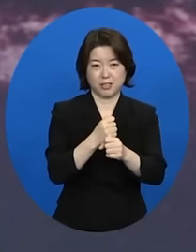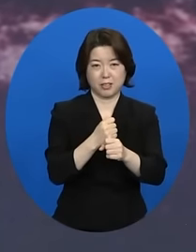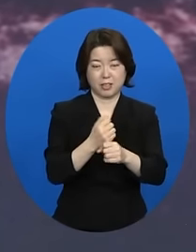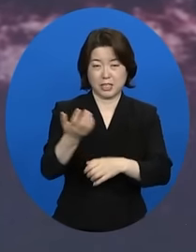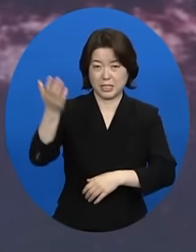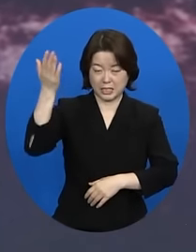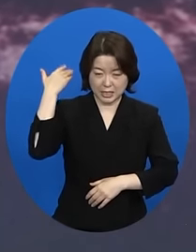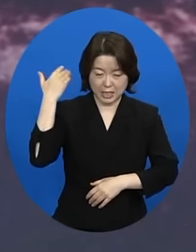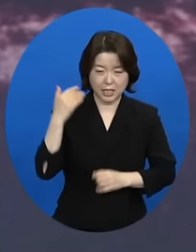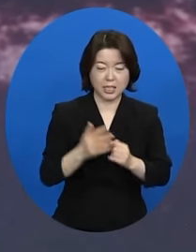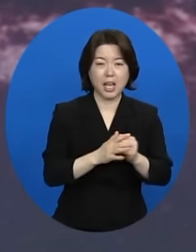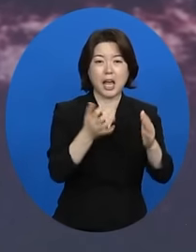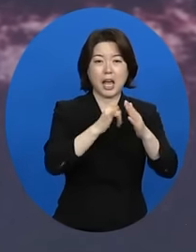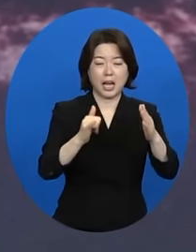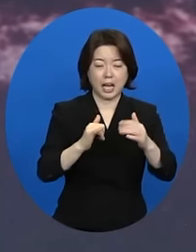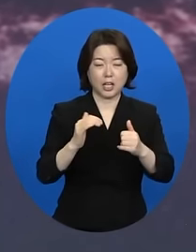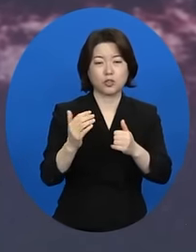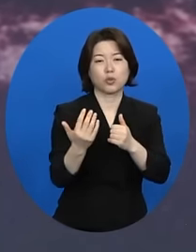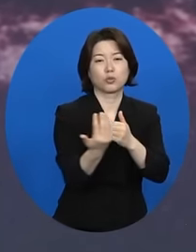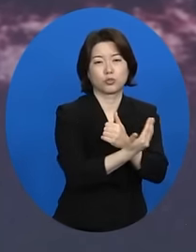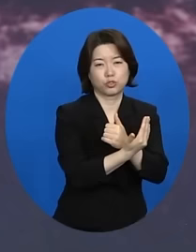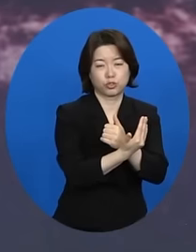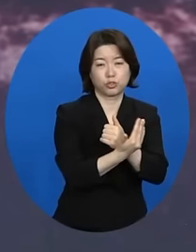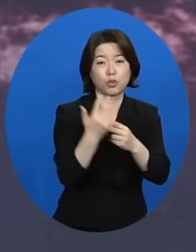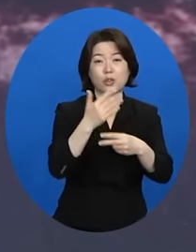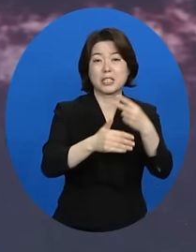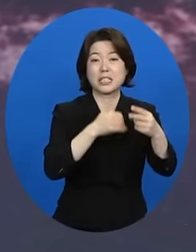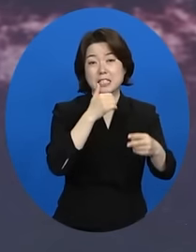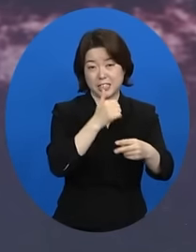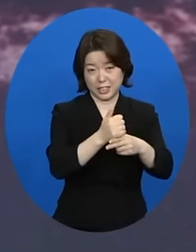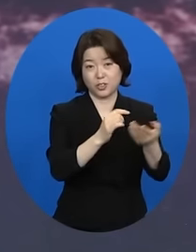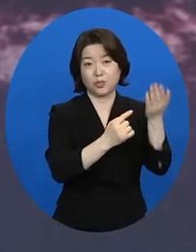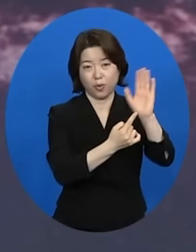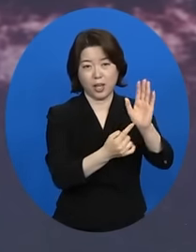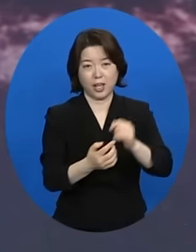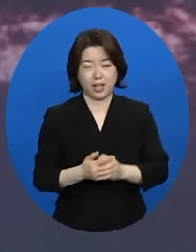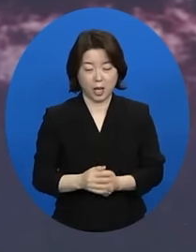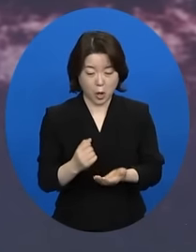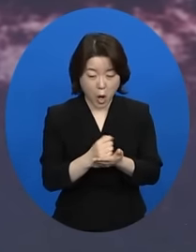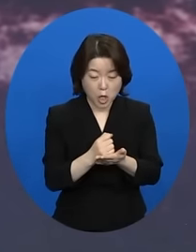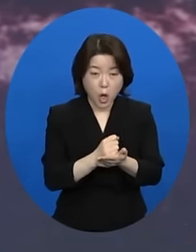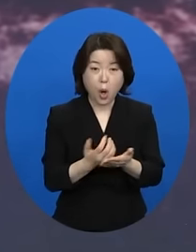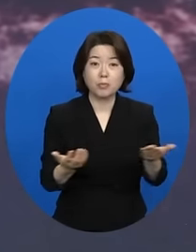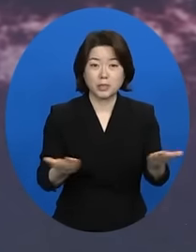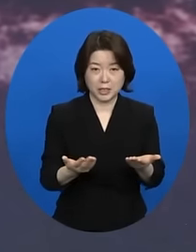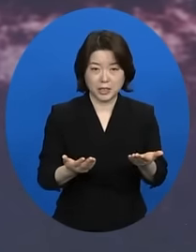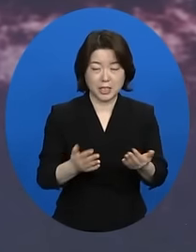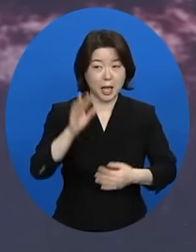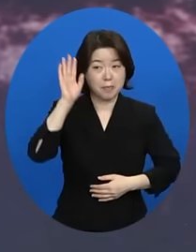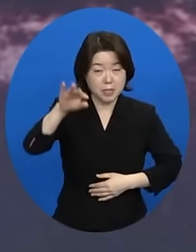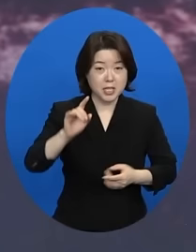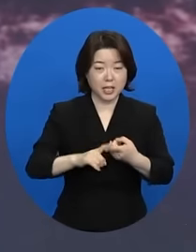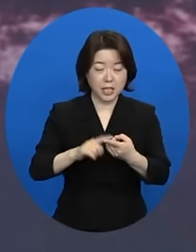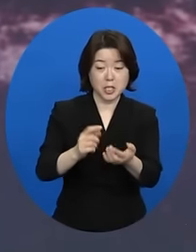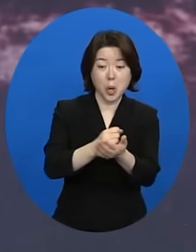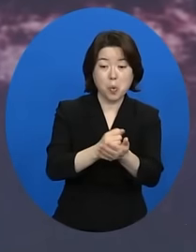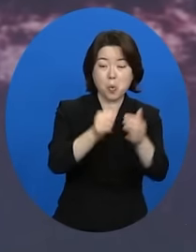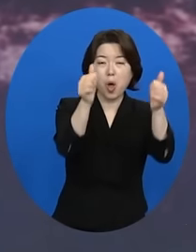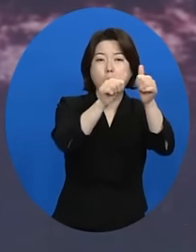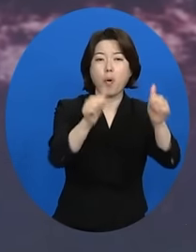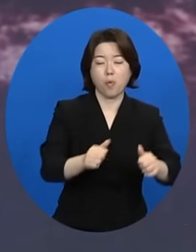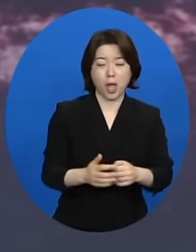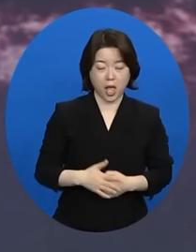가족 수호신으로 알려진 것입니다. 가족 수호신. 그래서 주로 이제 점치는 일, 미래에 대해서 내 인생이